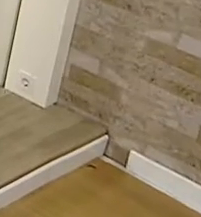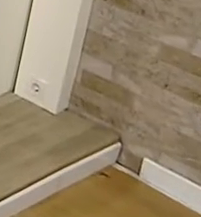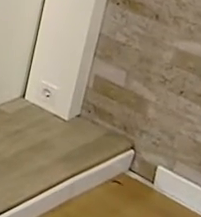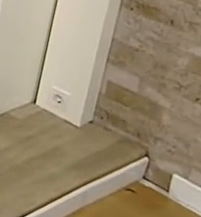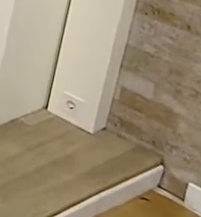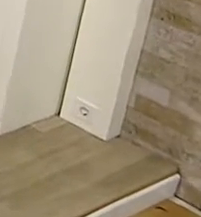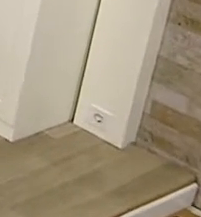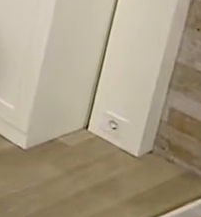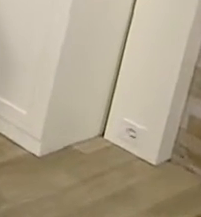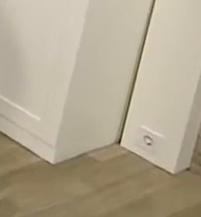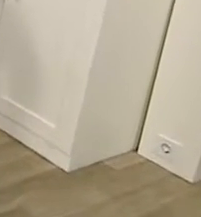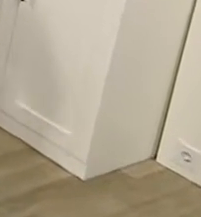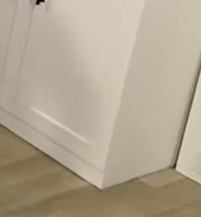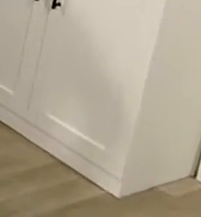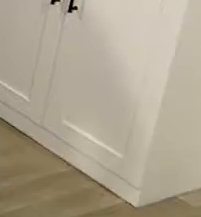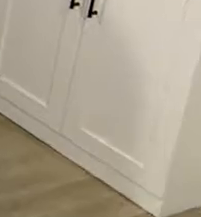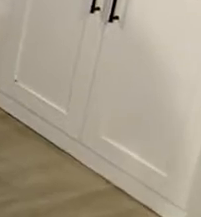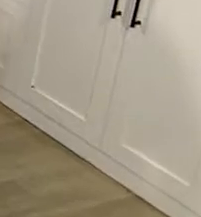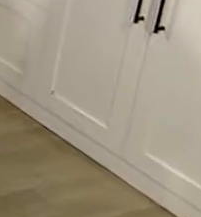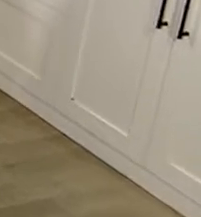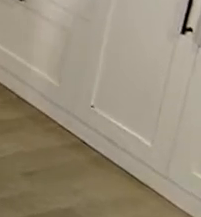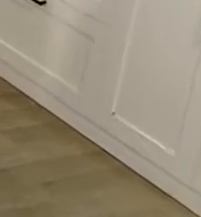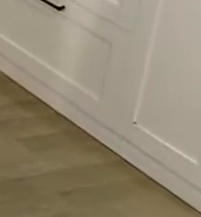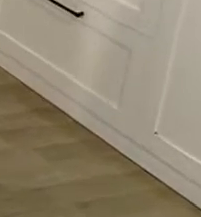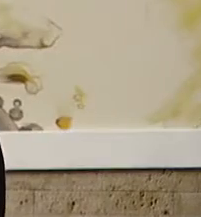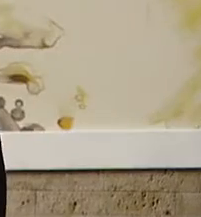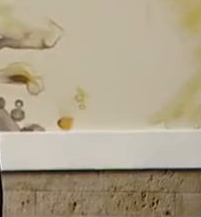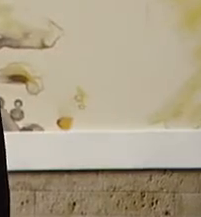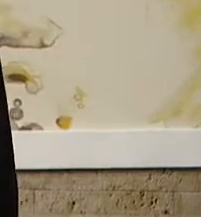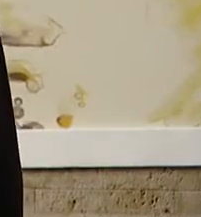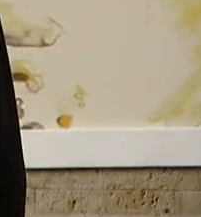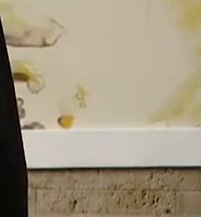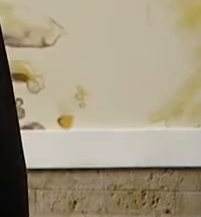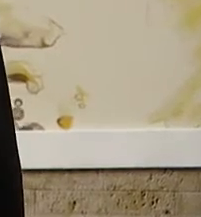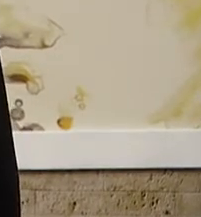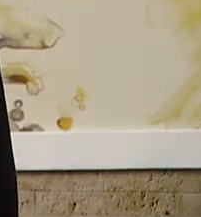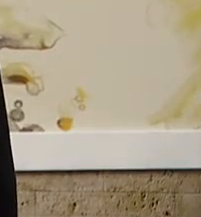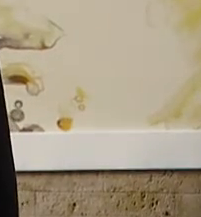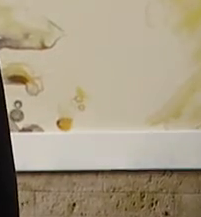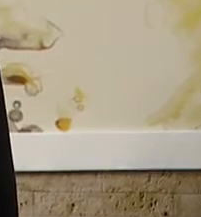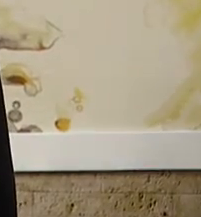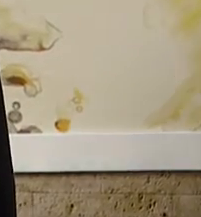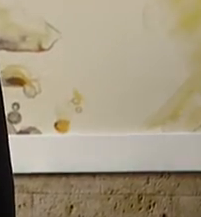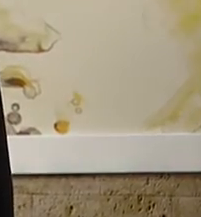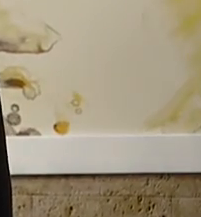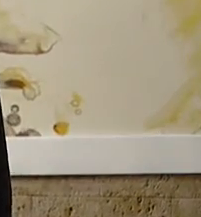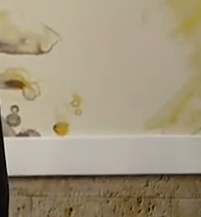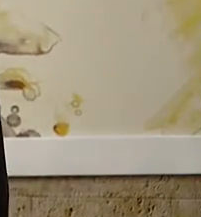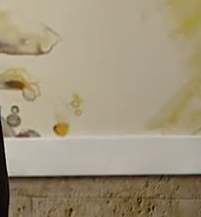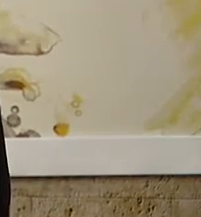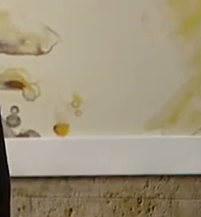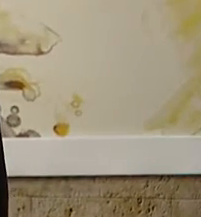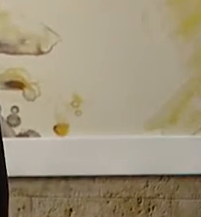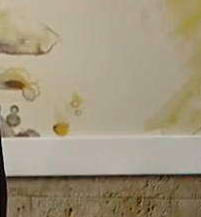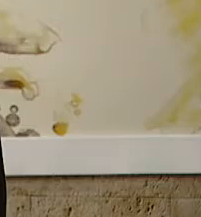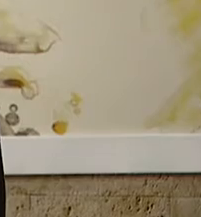Evet efendim yayınımıza etkinlik köşemizde başlıyoruz Elif Hanım bizlerle Hoş geldiniz kızım hayırlı sabahlar İnşallah güzel Bol